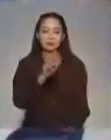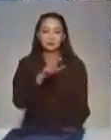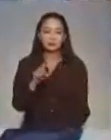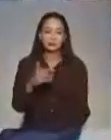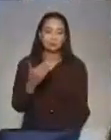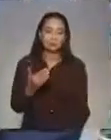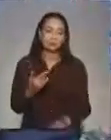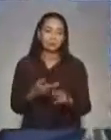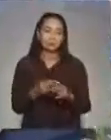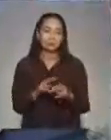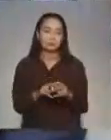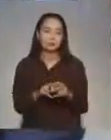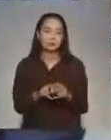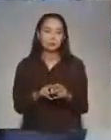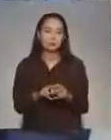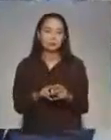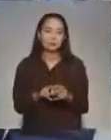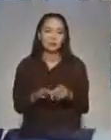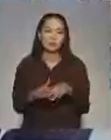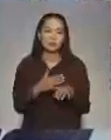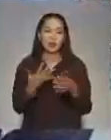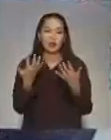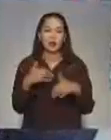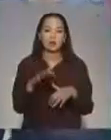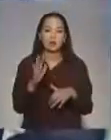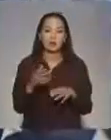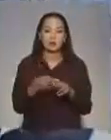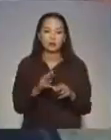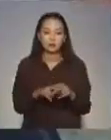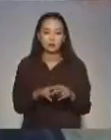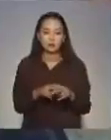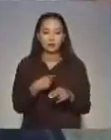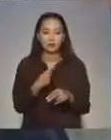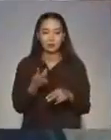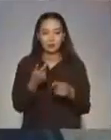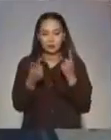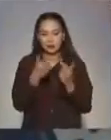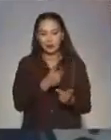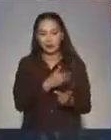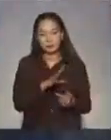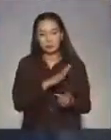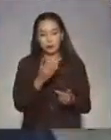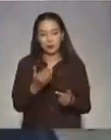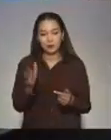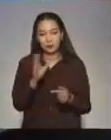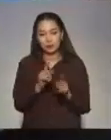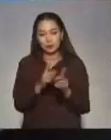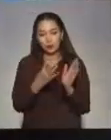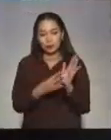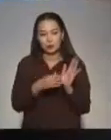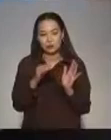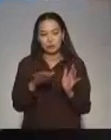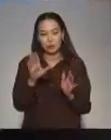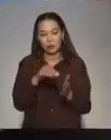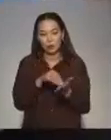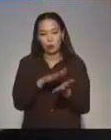алып кетем деген кезде сол жерде жылағым келіп кетті. Елімізде алкогольге тәуелді 90 мың адам есепте